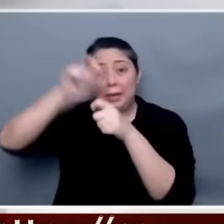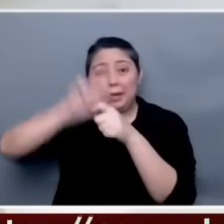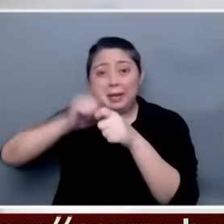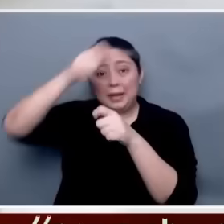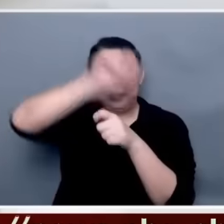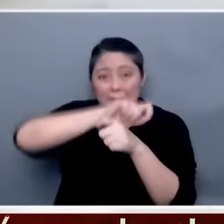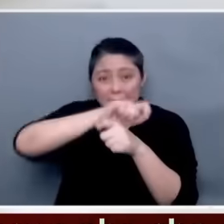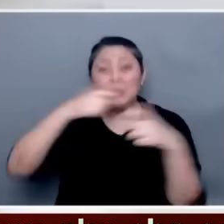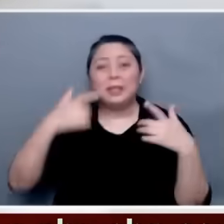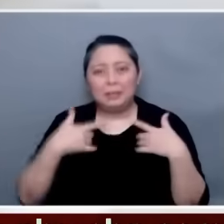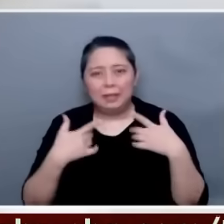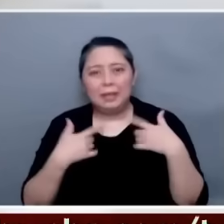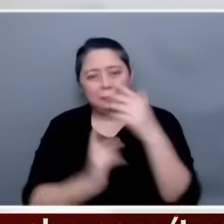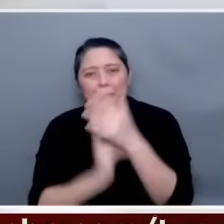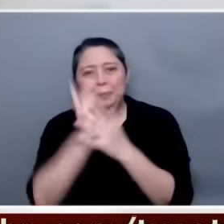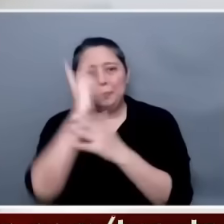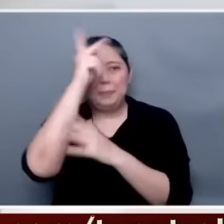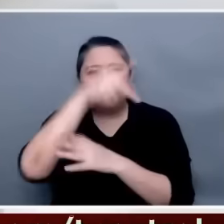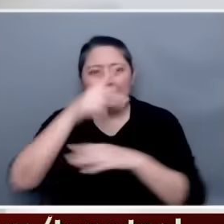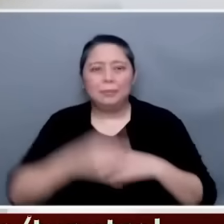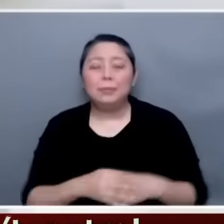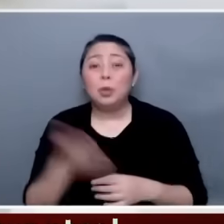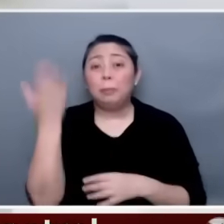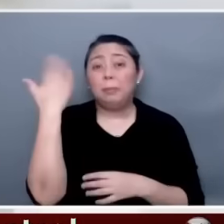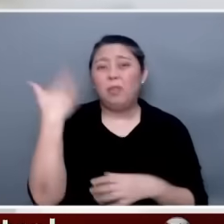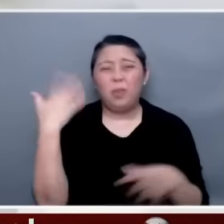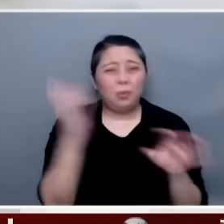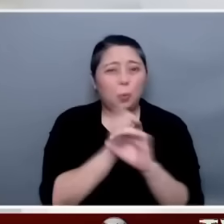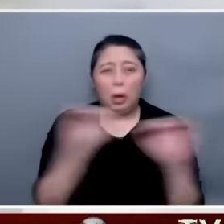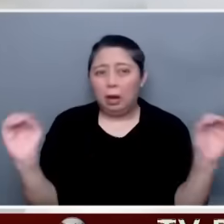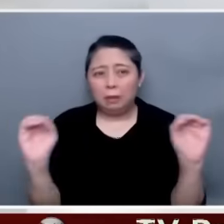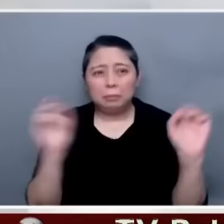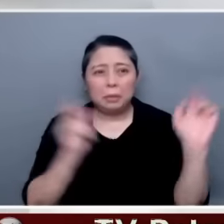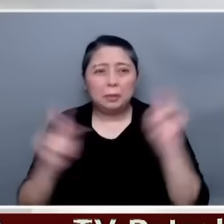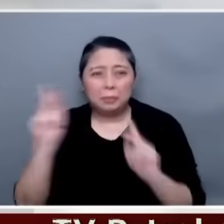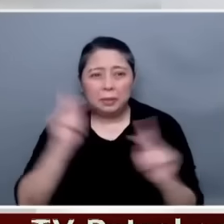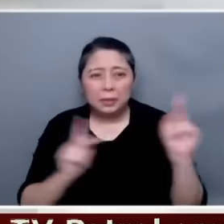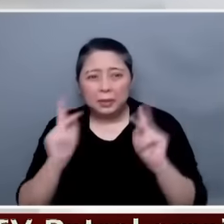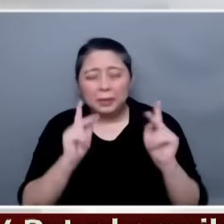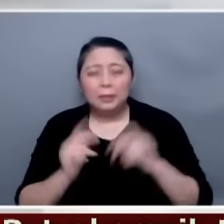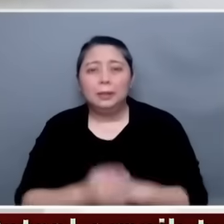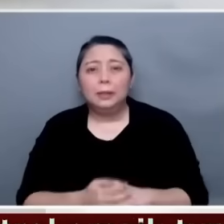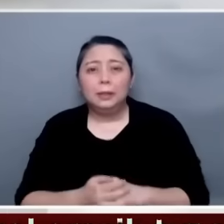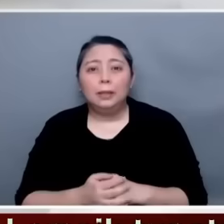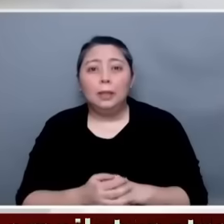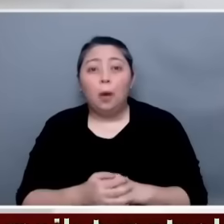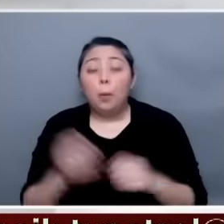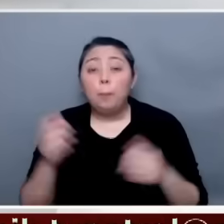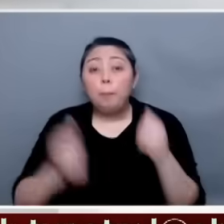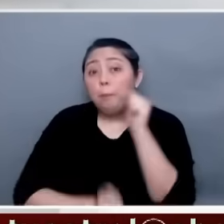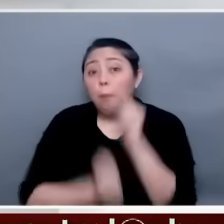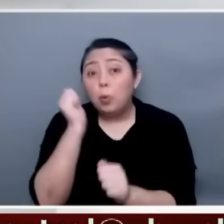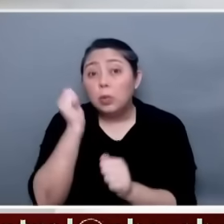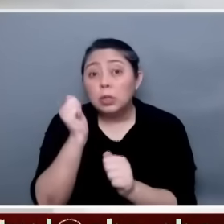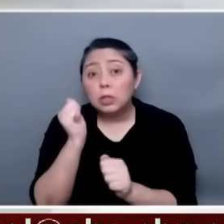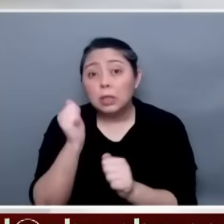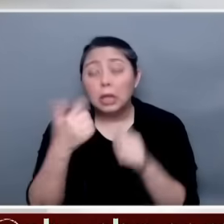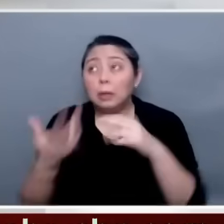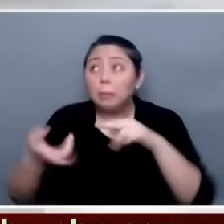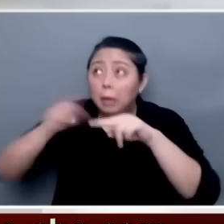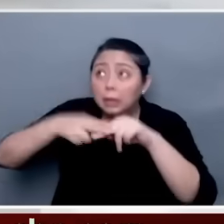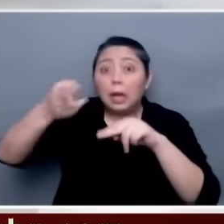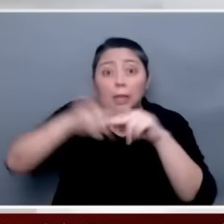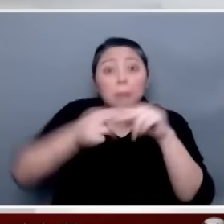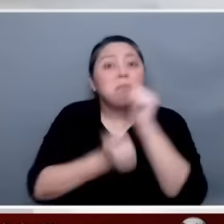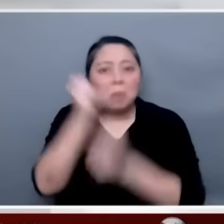dito, halos puro Bisaya po yung tao rito. Tapos hanggang sa dumami na dumami yung mga bahay, yung mga tao, puro Bisaya na